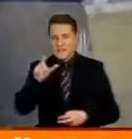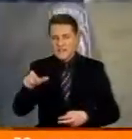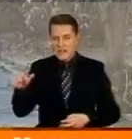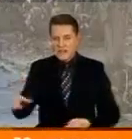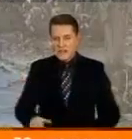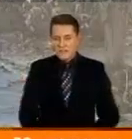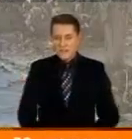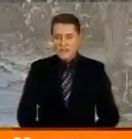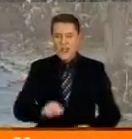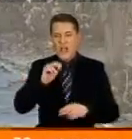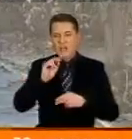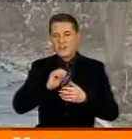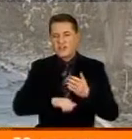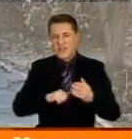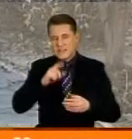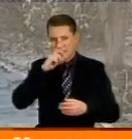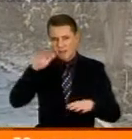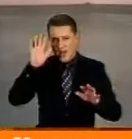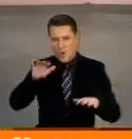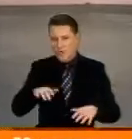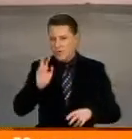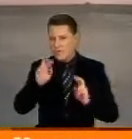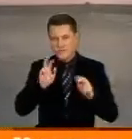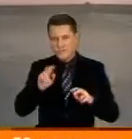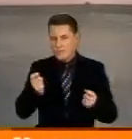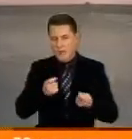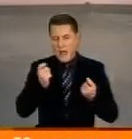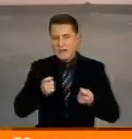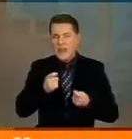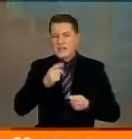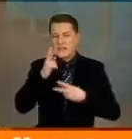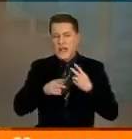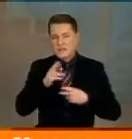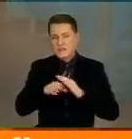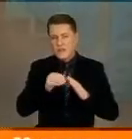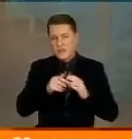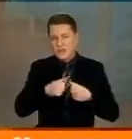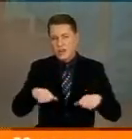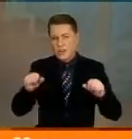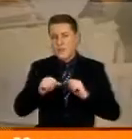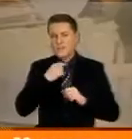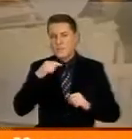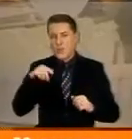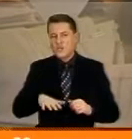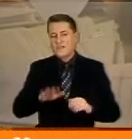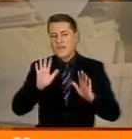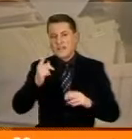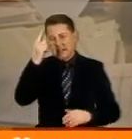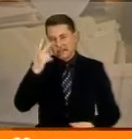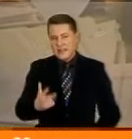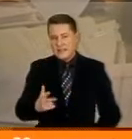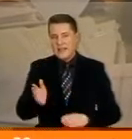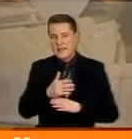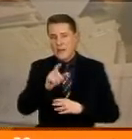спокійно. Через негоду виборці йшли неохоче, скаржаться у виборчій комісії. Зрештою, проголосувала лише третина